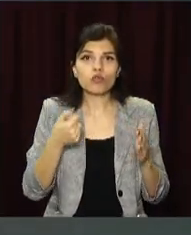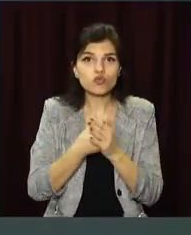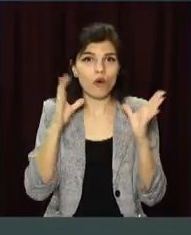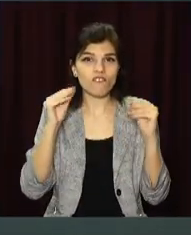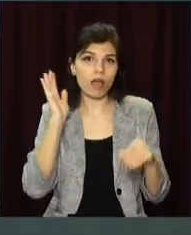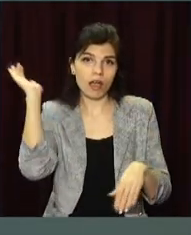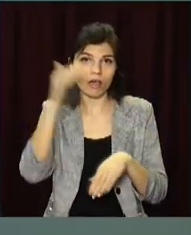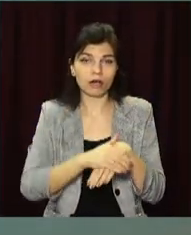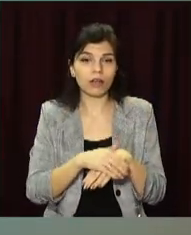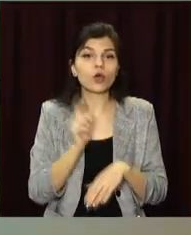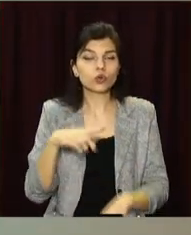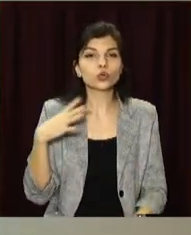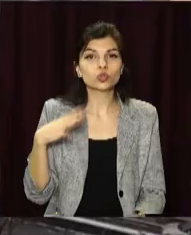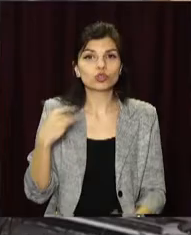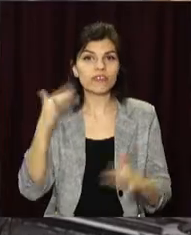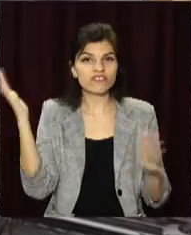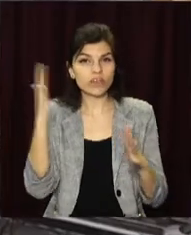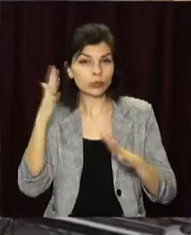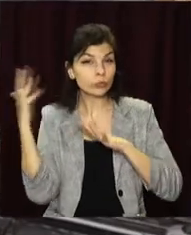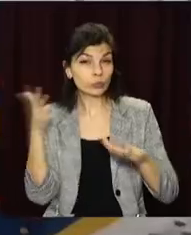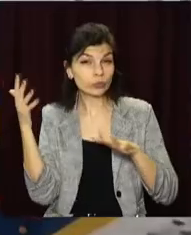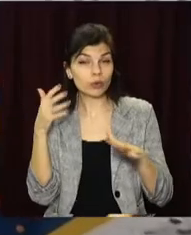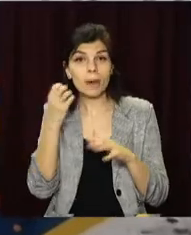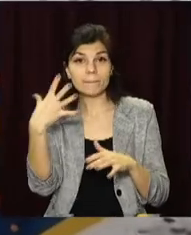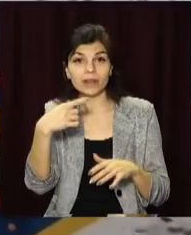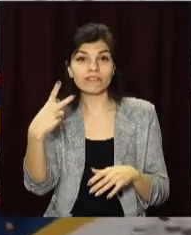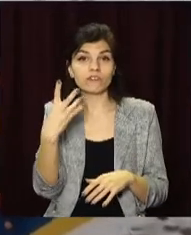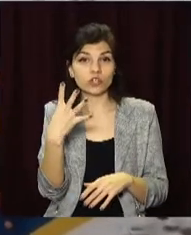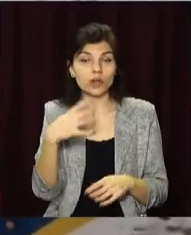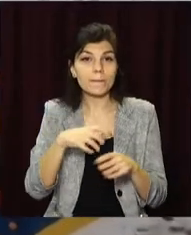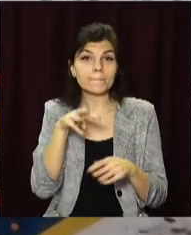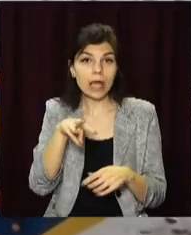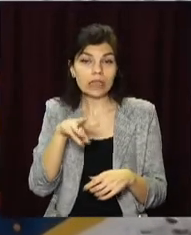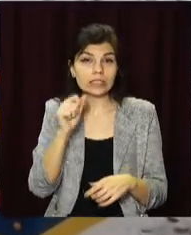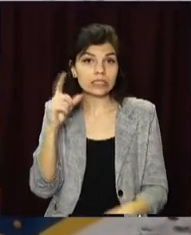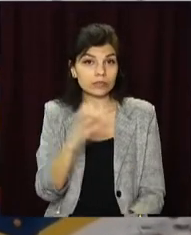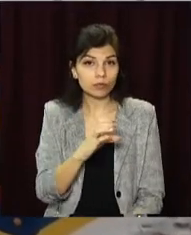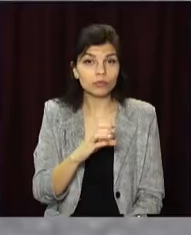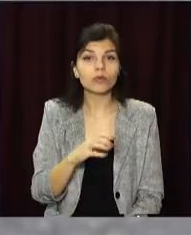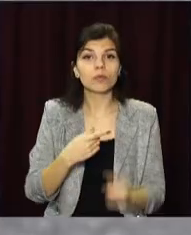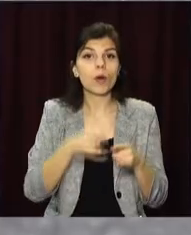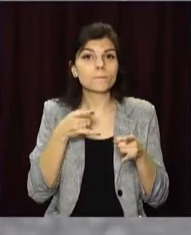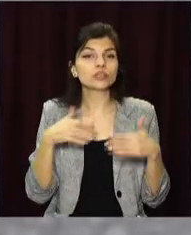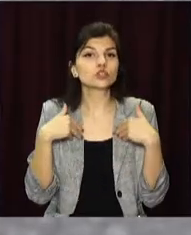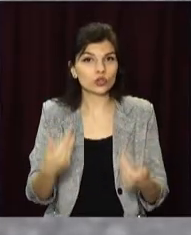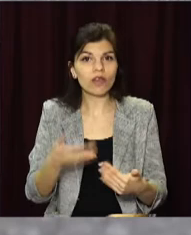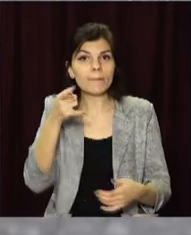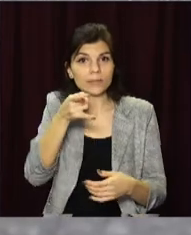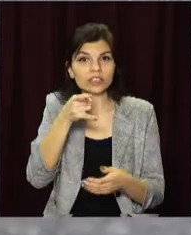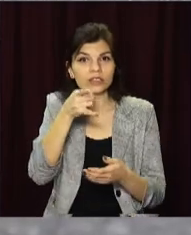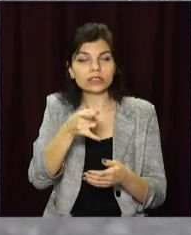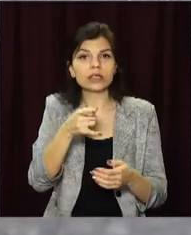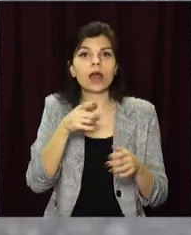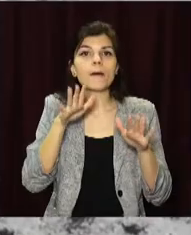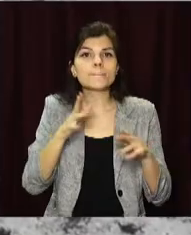зі снігом ітиме у місті до вечора. Також сьогодні очікуються пориви вітру швидкістю від 15 до 24 метрів в секунду. Тому